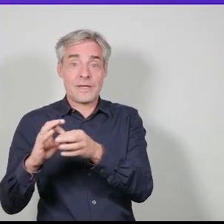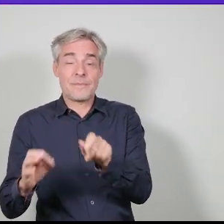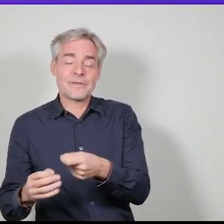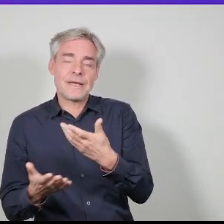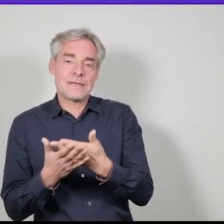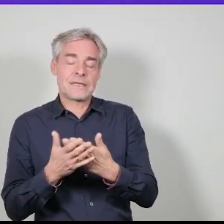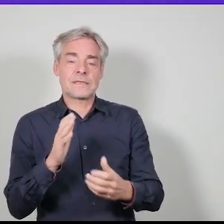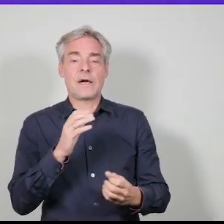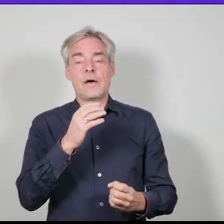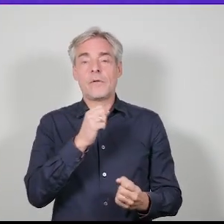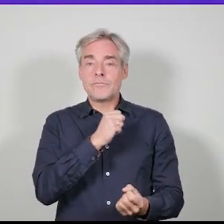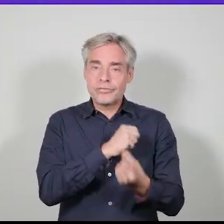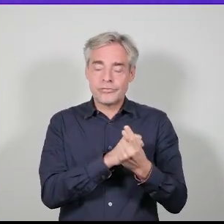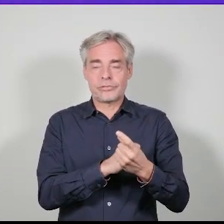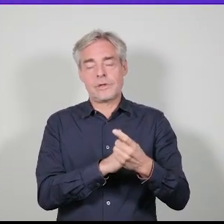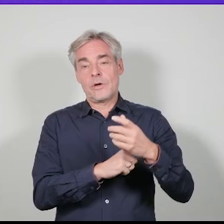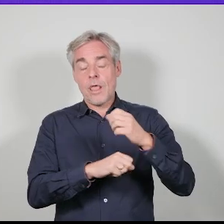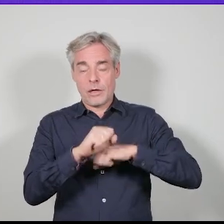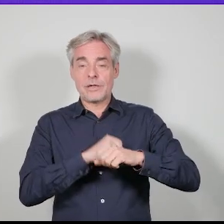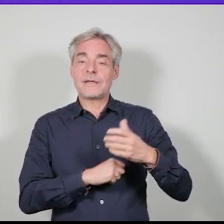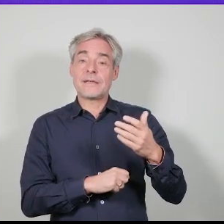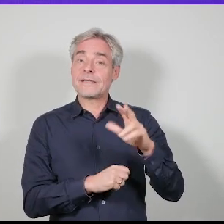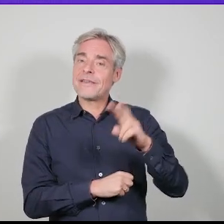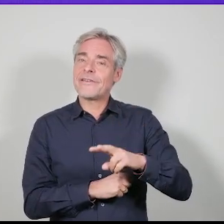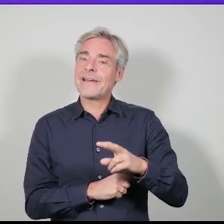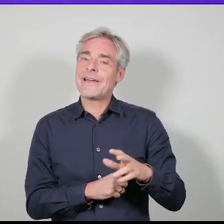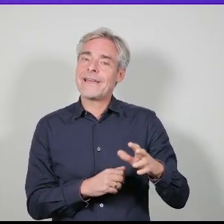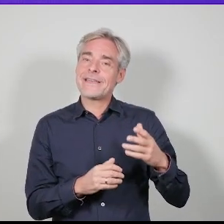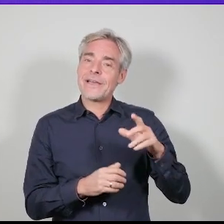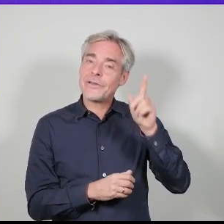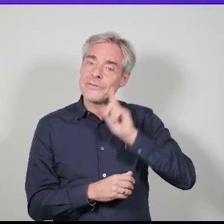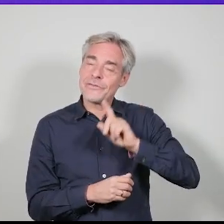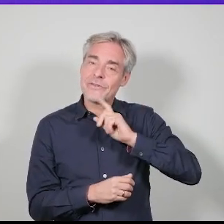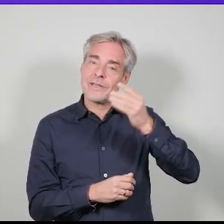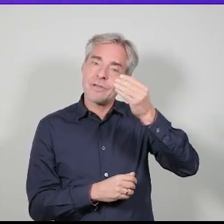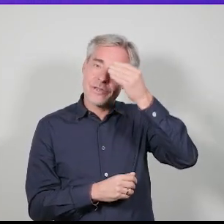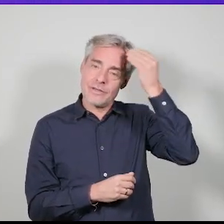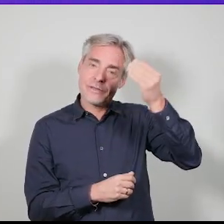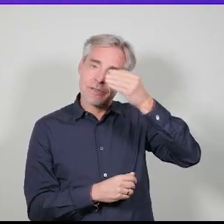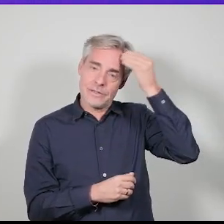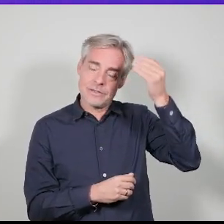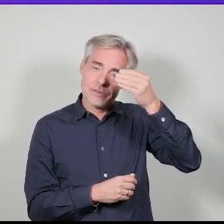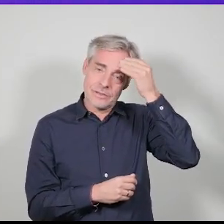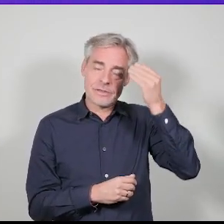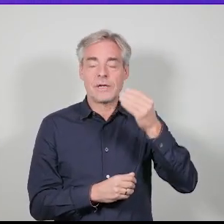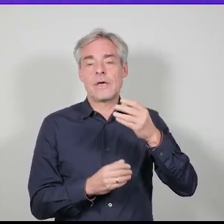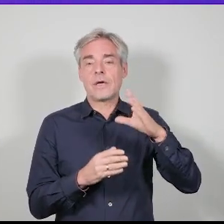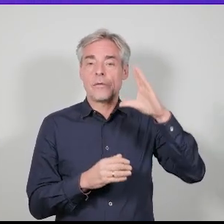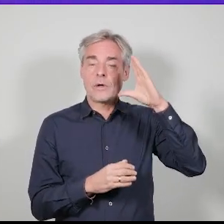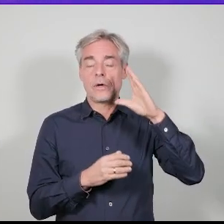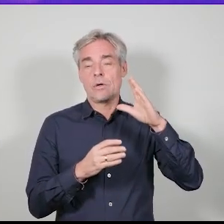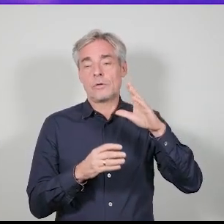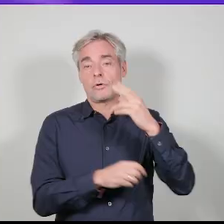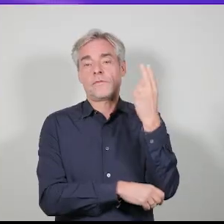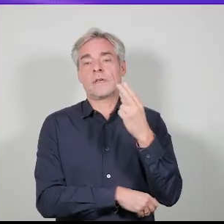qui fait l'originalité. Et effectivement, on avait reçu une étudiante de l'Université de Bretagne occidentale sur ce sujet-là. Elle